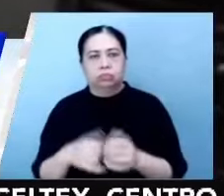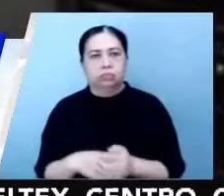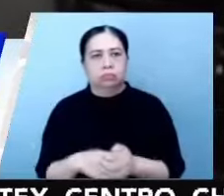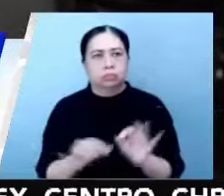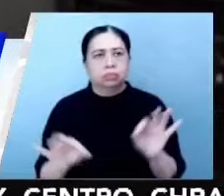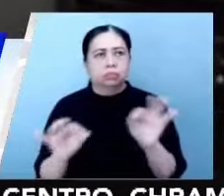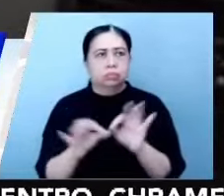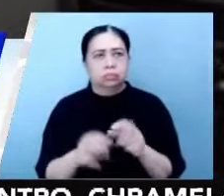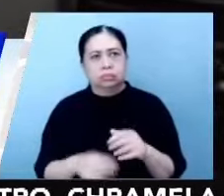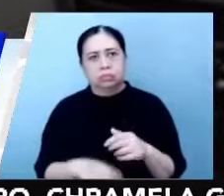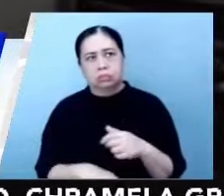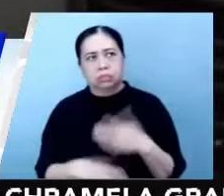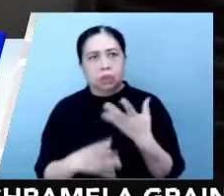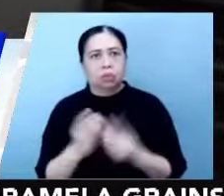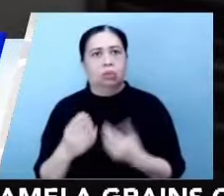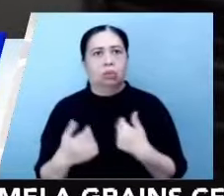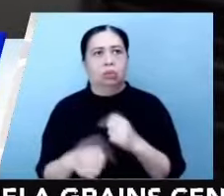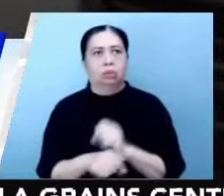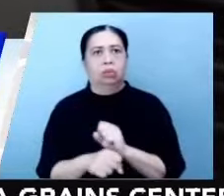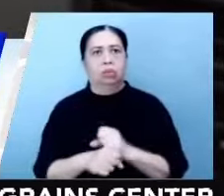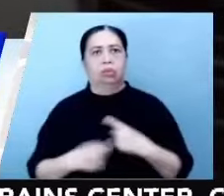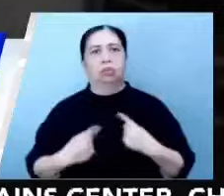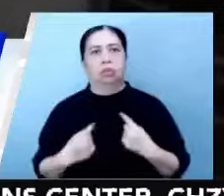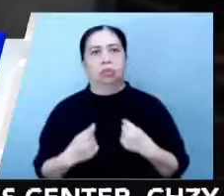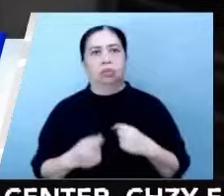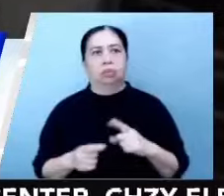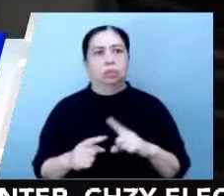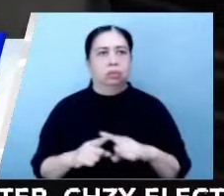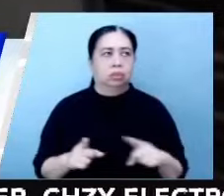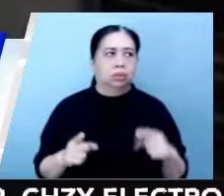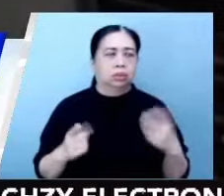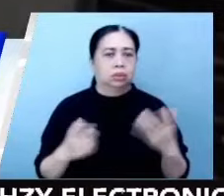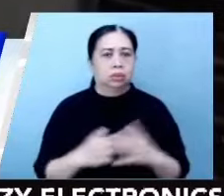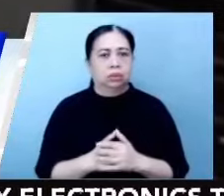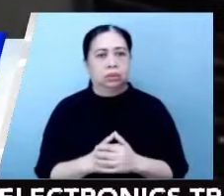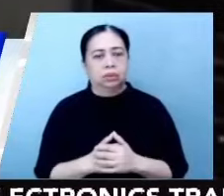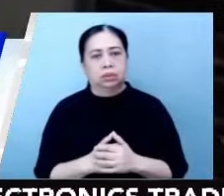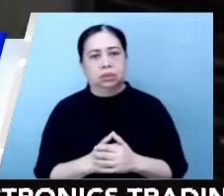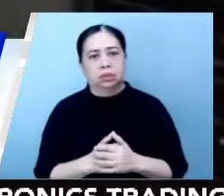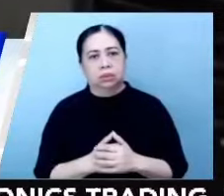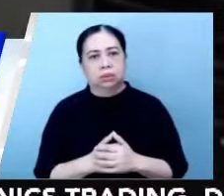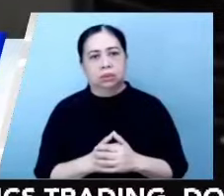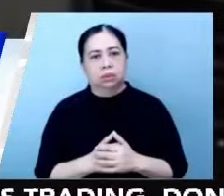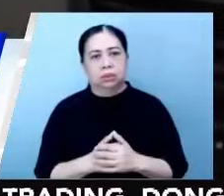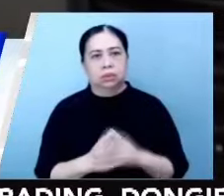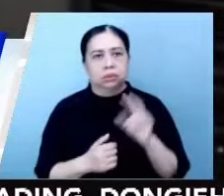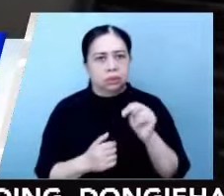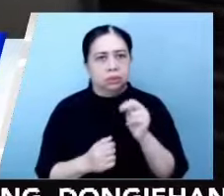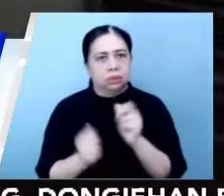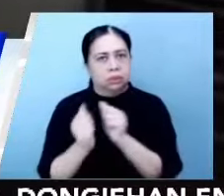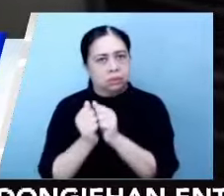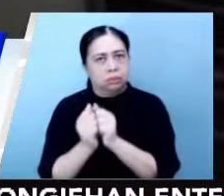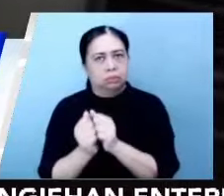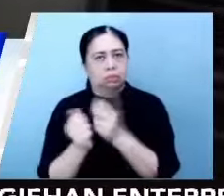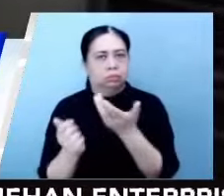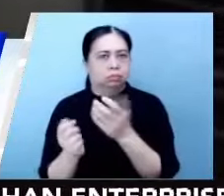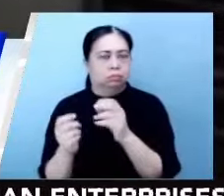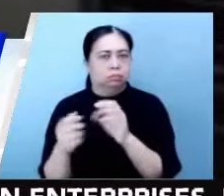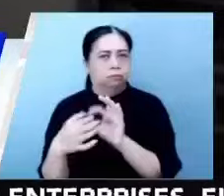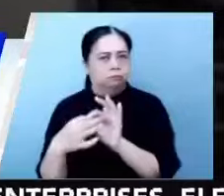mawawala eh. Ayan lang, siyempre, kailangan makisama sa ano eh.